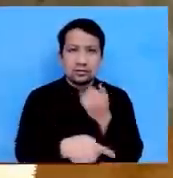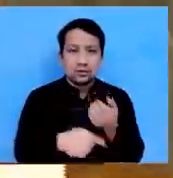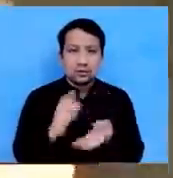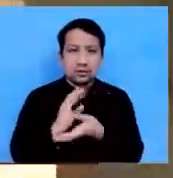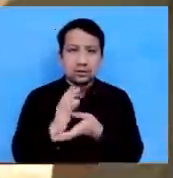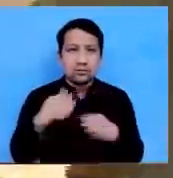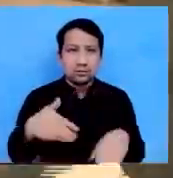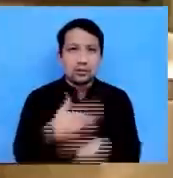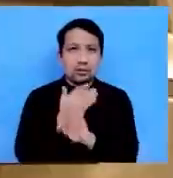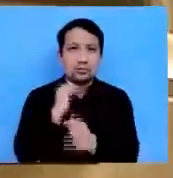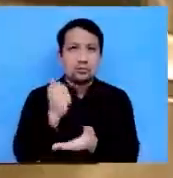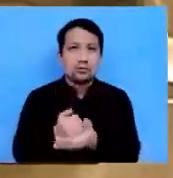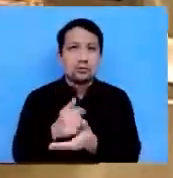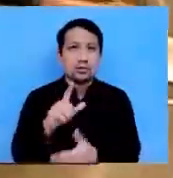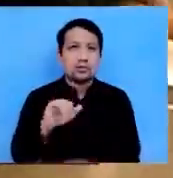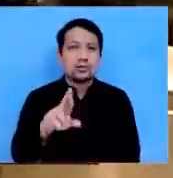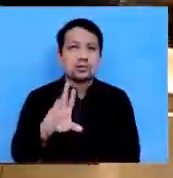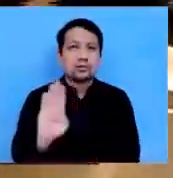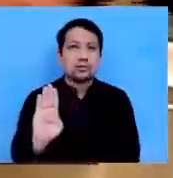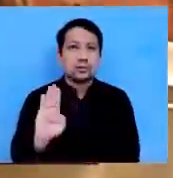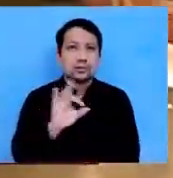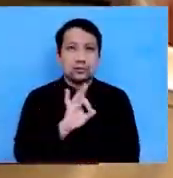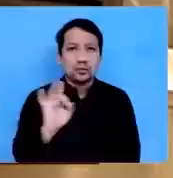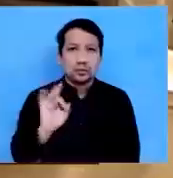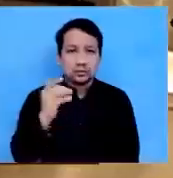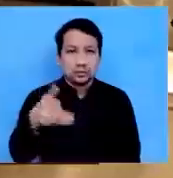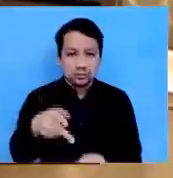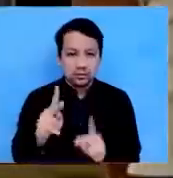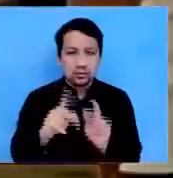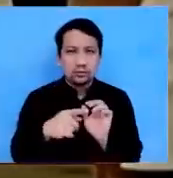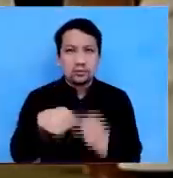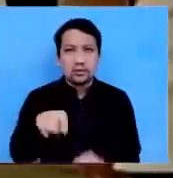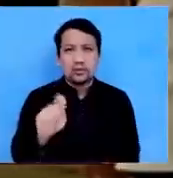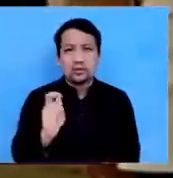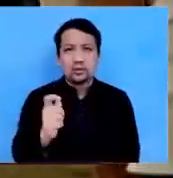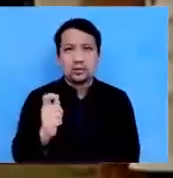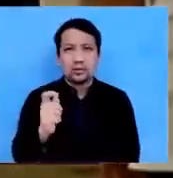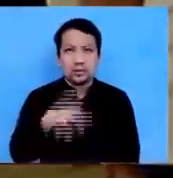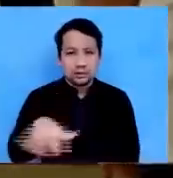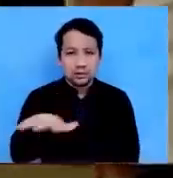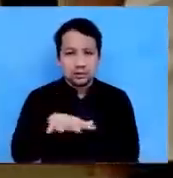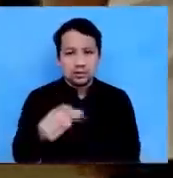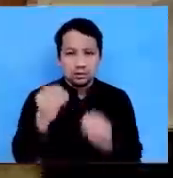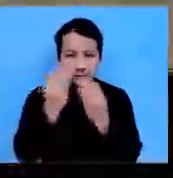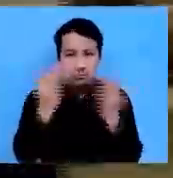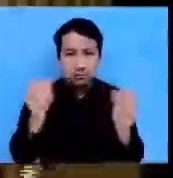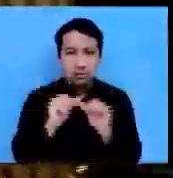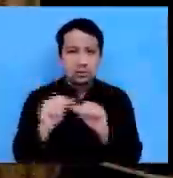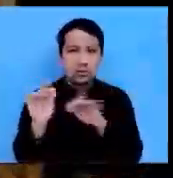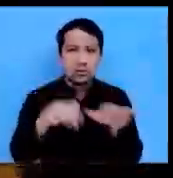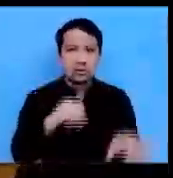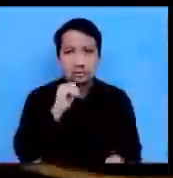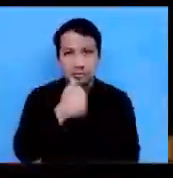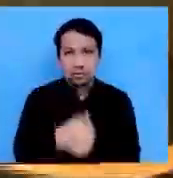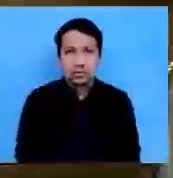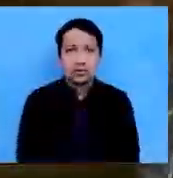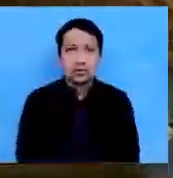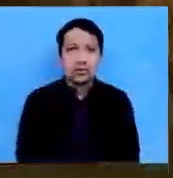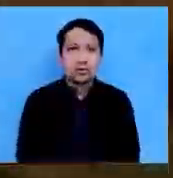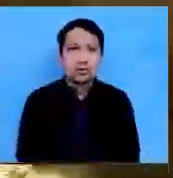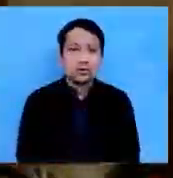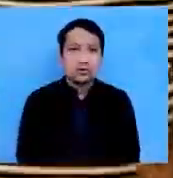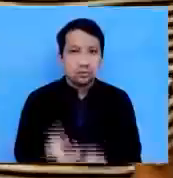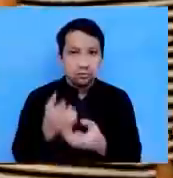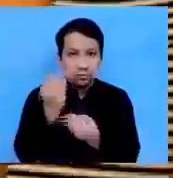inaprubahan ng LTFRB ang nasa 800 special permit sa PTEX para mas maraming bus ang makabiyahe bukas. Hiling naman ng PTEX management sa